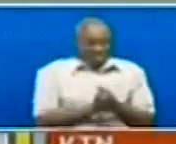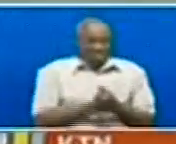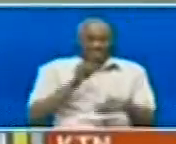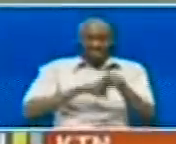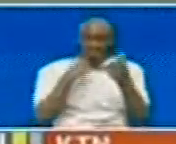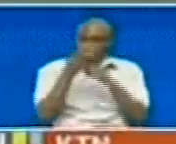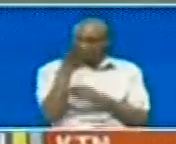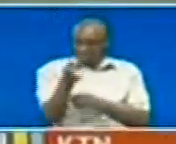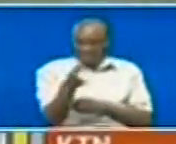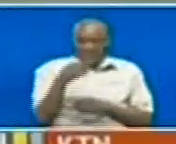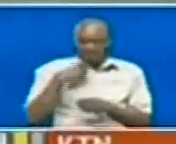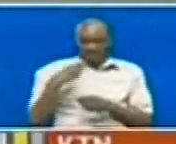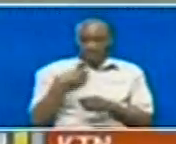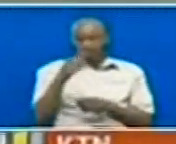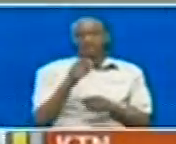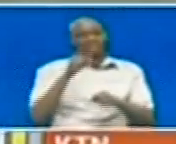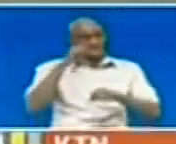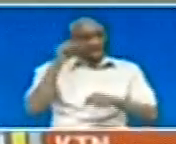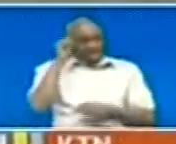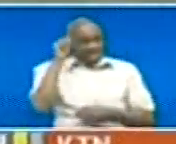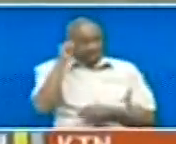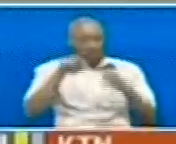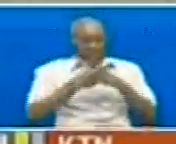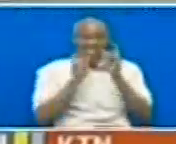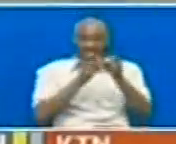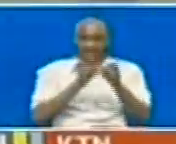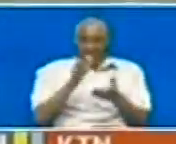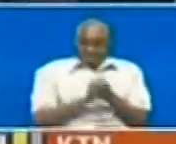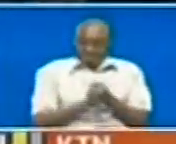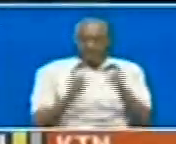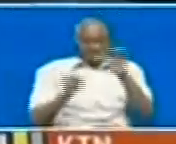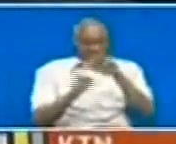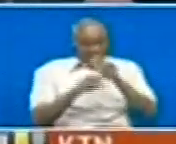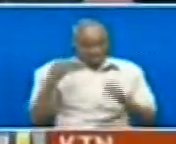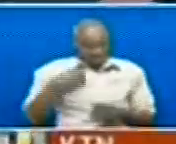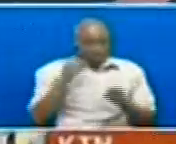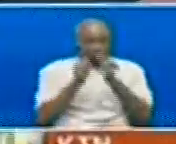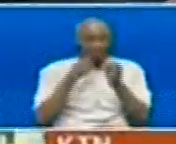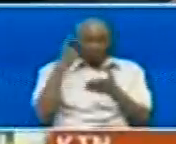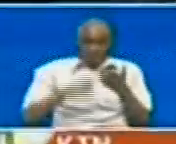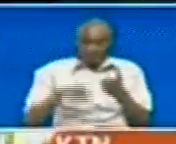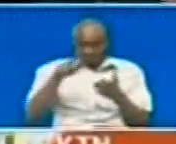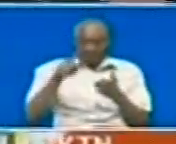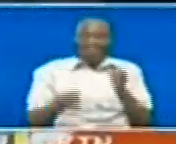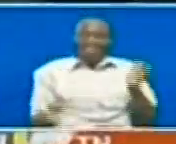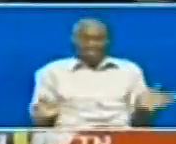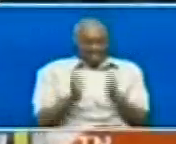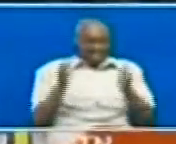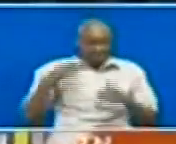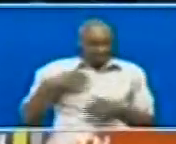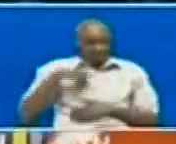katika uzinduzi wa chuo cha kukuza talanta na michezo, waziri wa wizara ya michezo Daktari Hassan Wario pia aliwahimiza wanamichezo